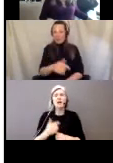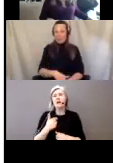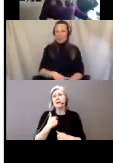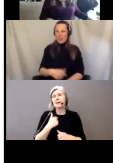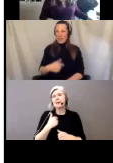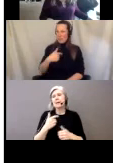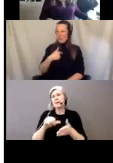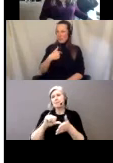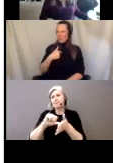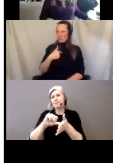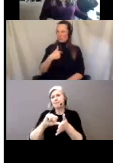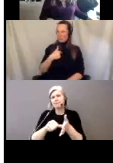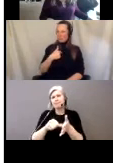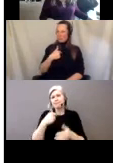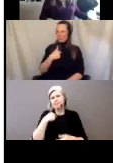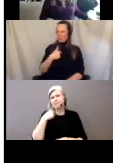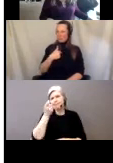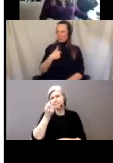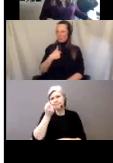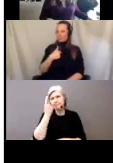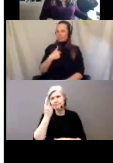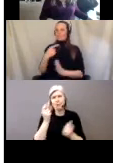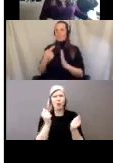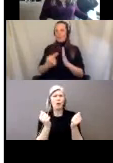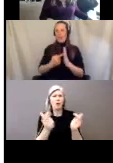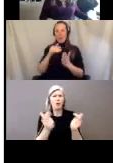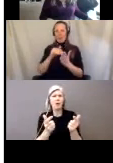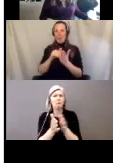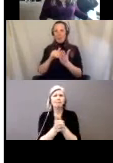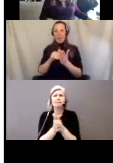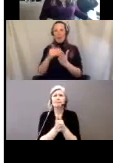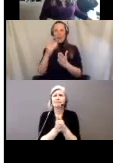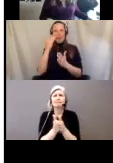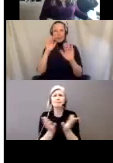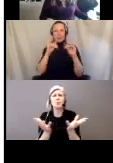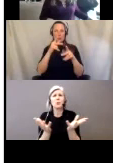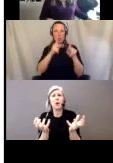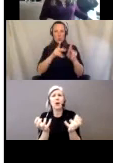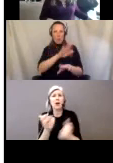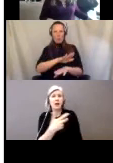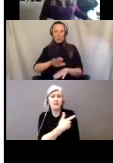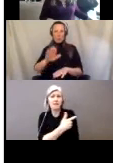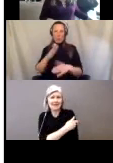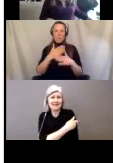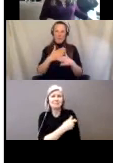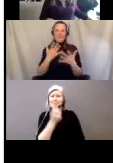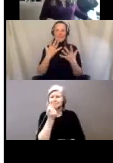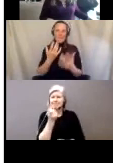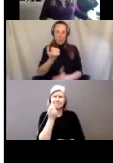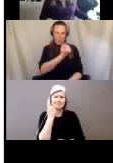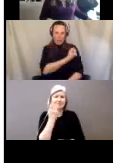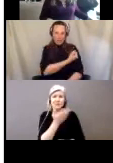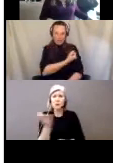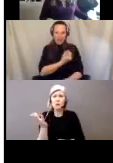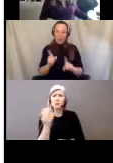J'aimerais réitérer que nous comprenons que tout le monde veut être vacciné. Tout le monde veut recevoir les